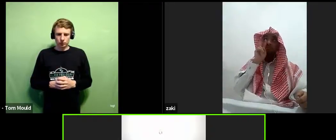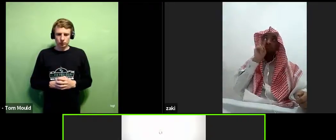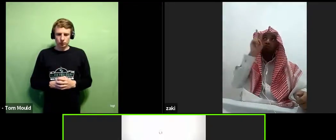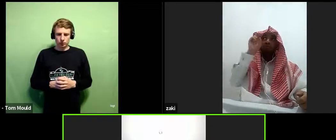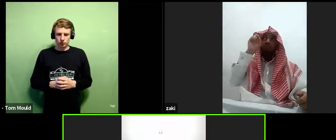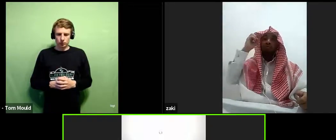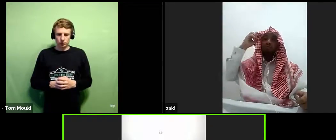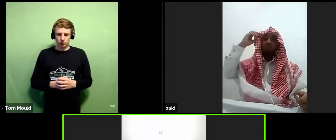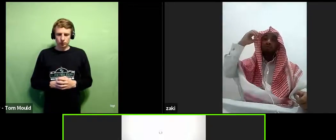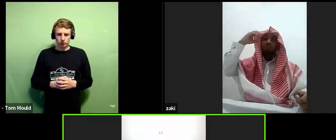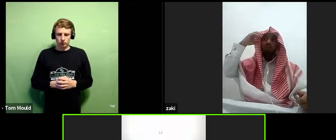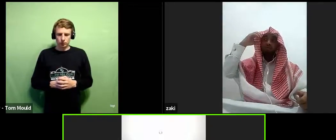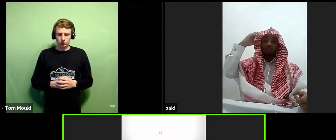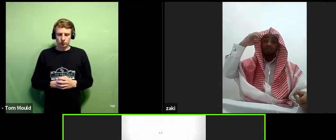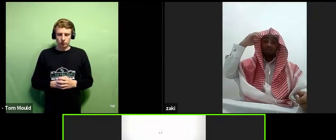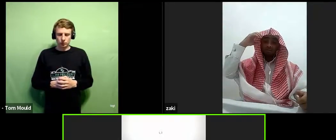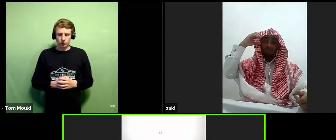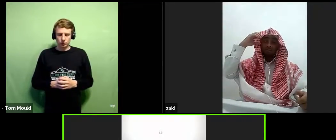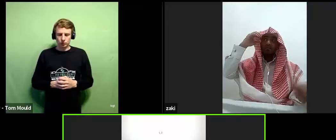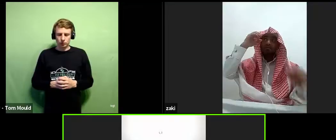مِنَ الْفَجْرِ